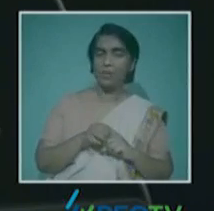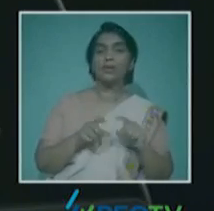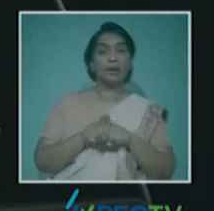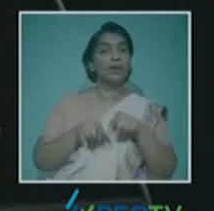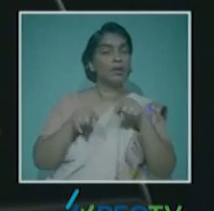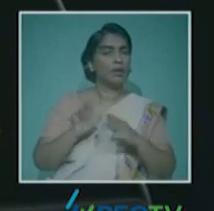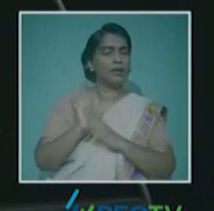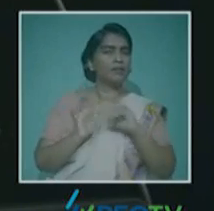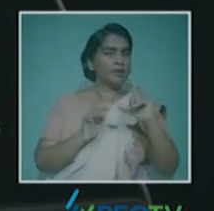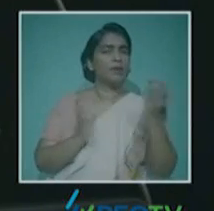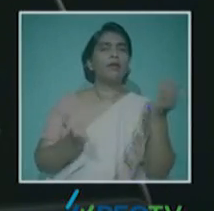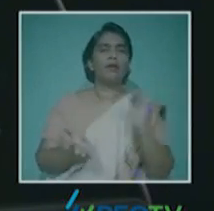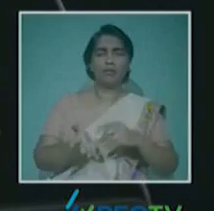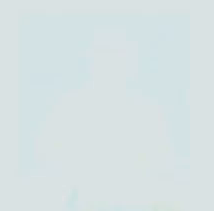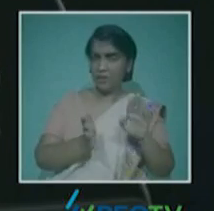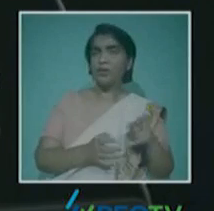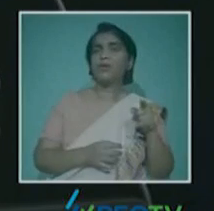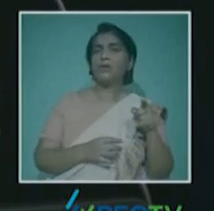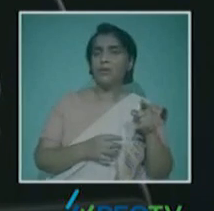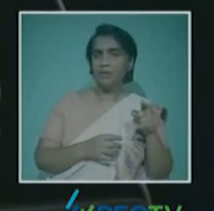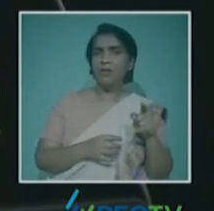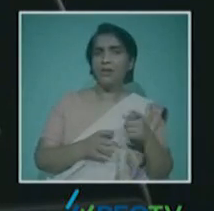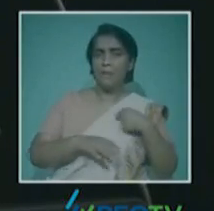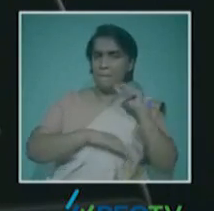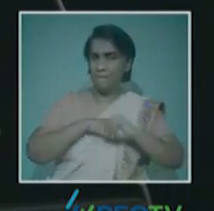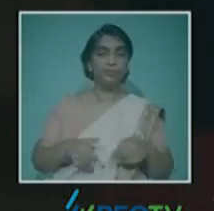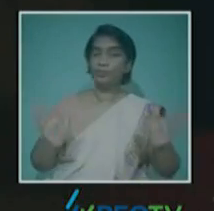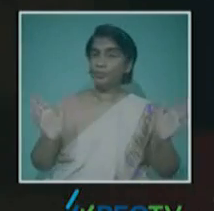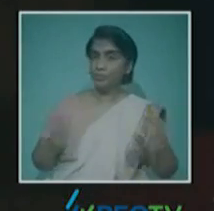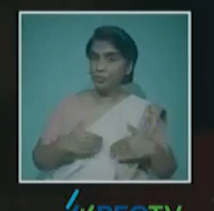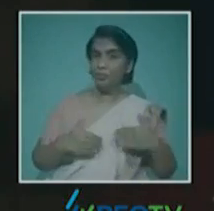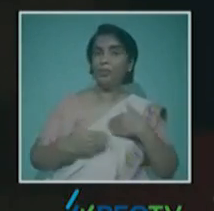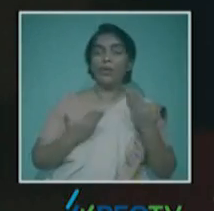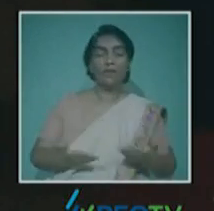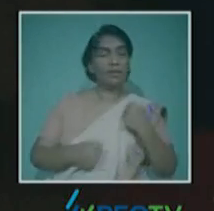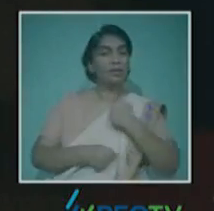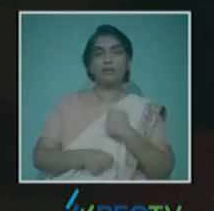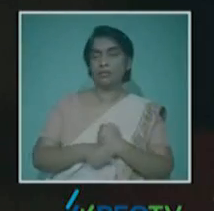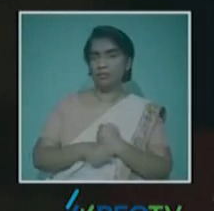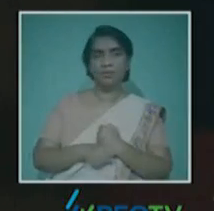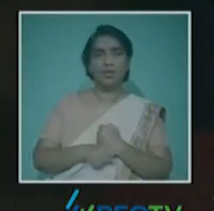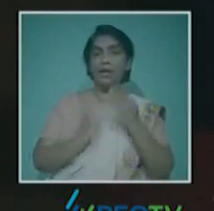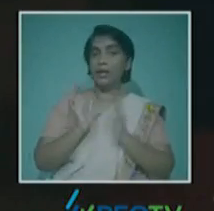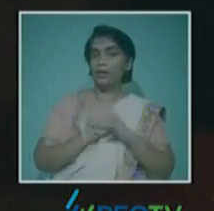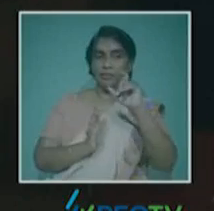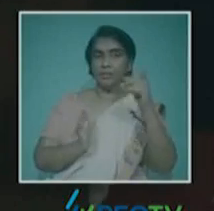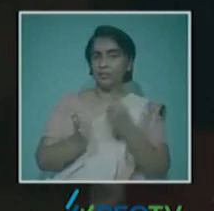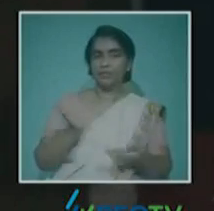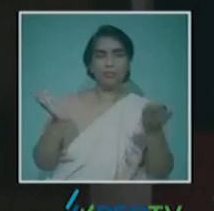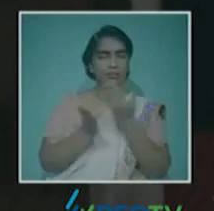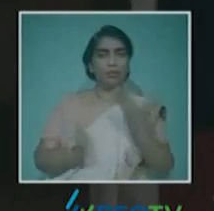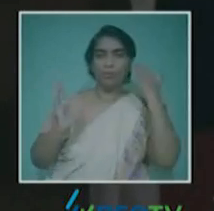මේ MCC ගිවිසුම නැවත අත්සන් කිරීම සඳහා නිඹුරුපත් සැකසන බව අපට තේරෙනවා. වර්තමාන රජයේ බිහි වුණාට පස්සේ MCC ගිවිසුම